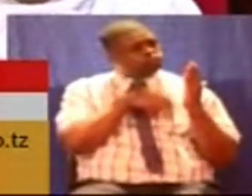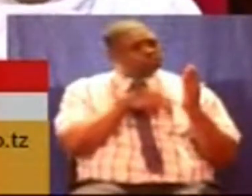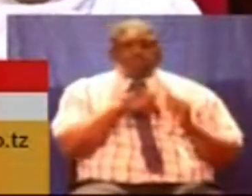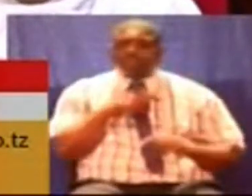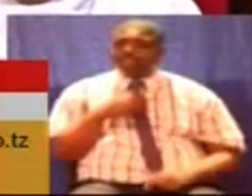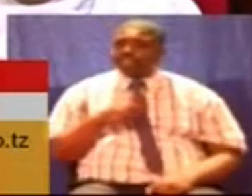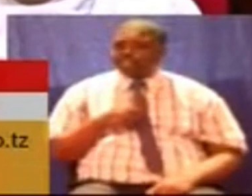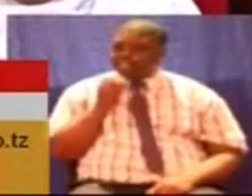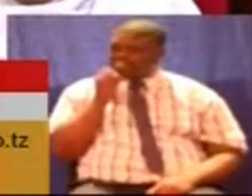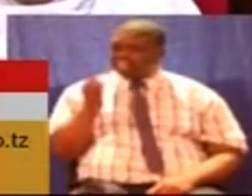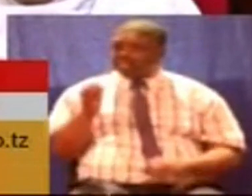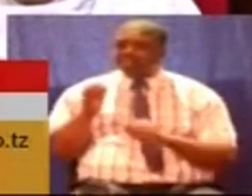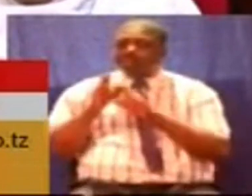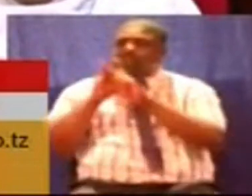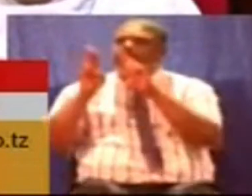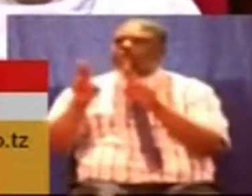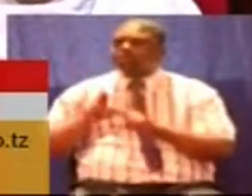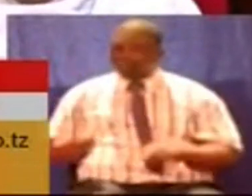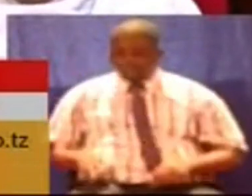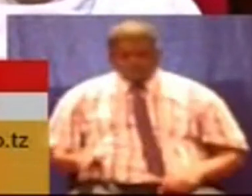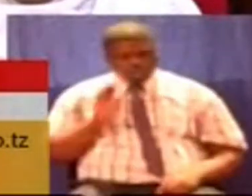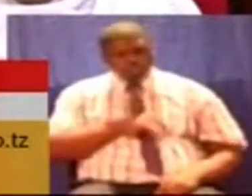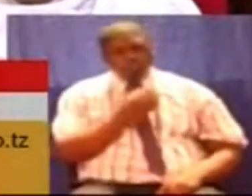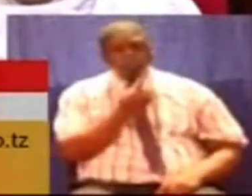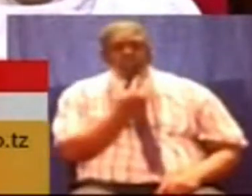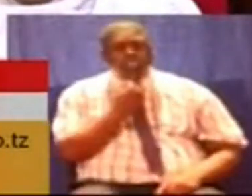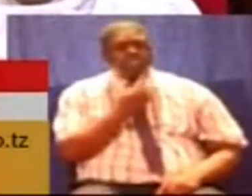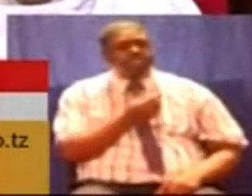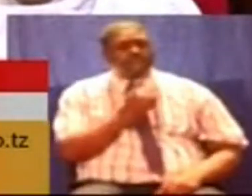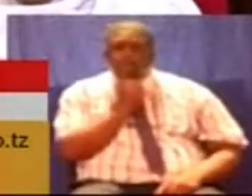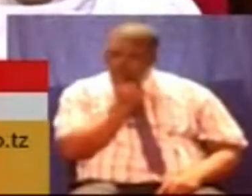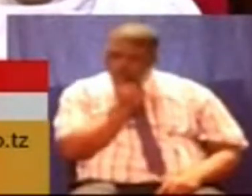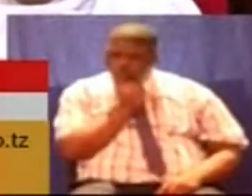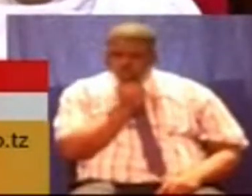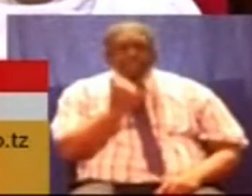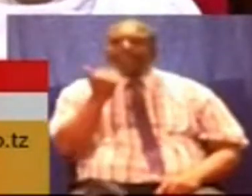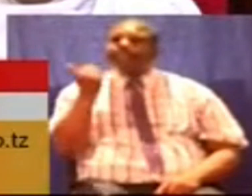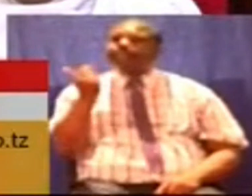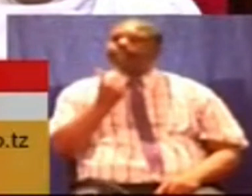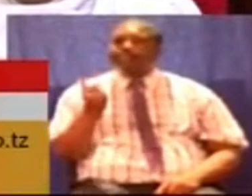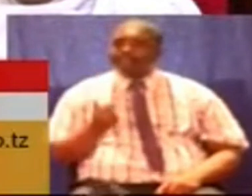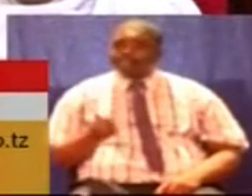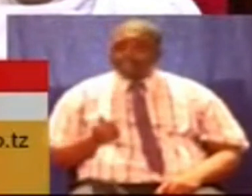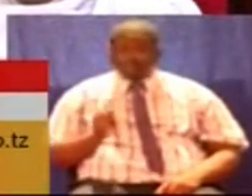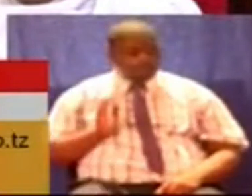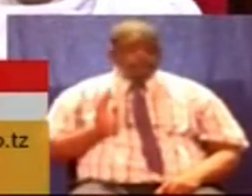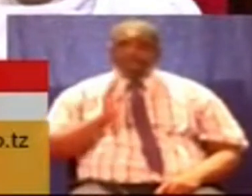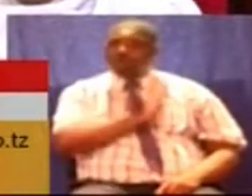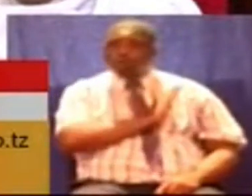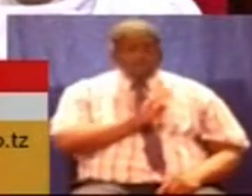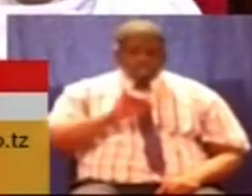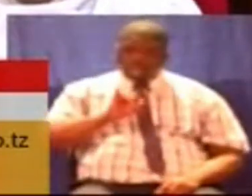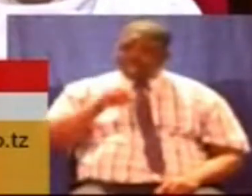taarifa mbalimbali za kidunia. Nikaona siku hiyo ananiambia Tanzania Executive Board ya